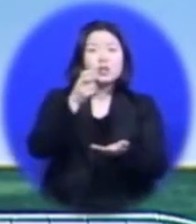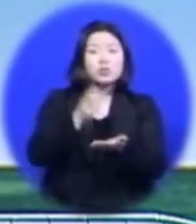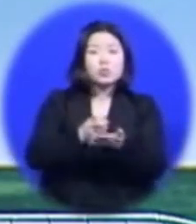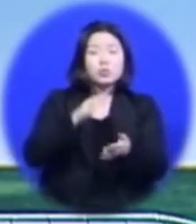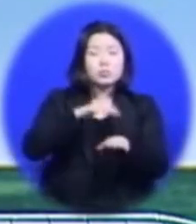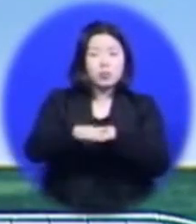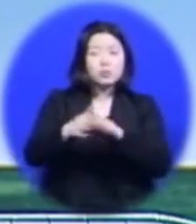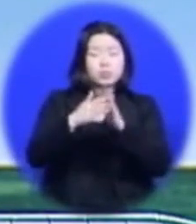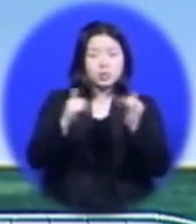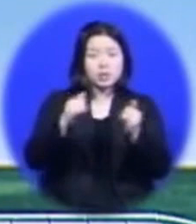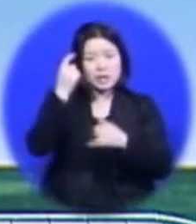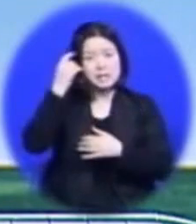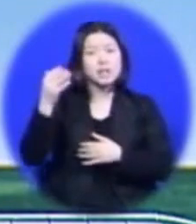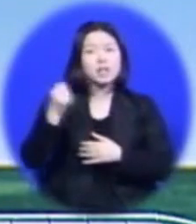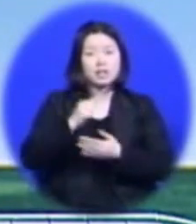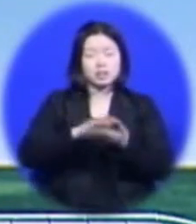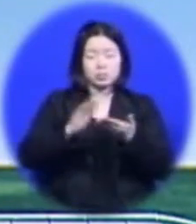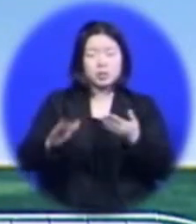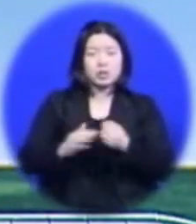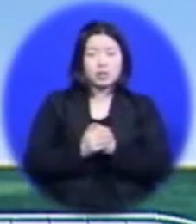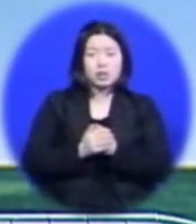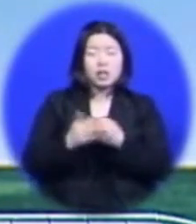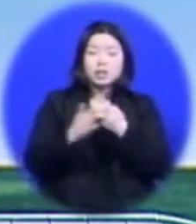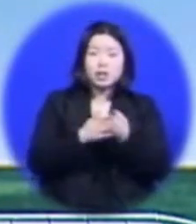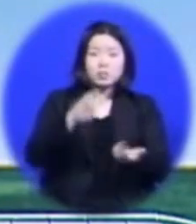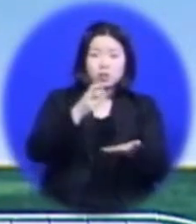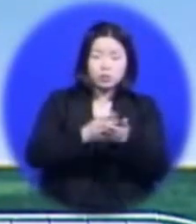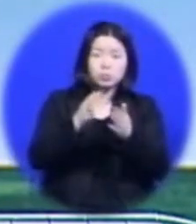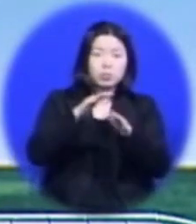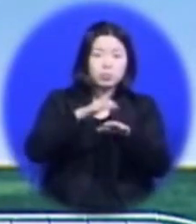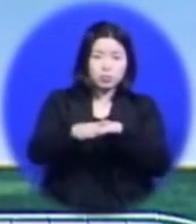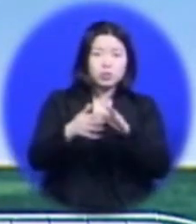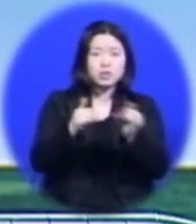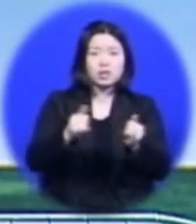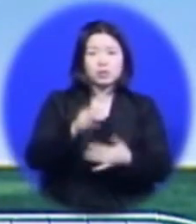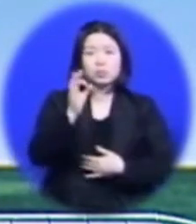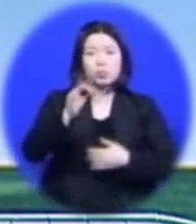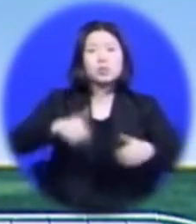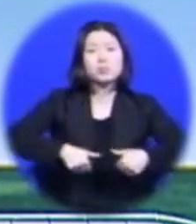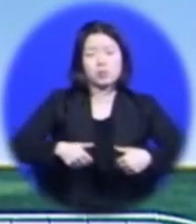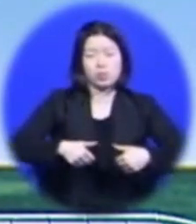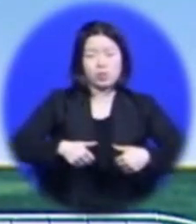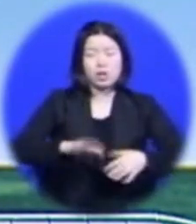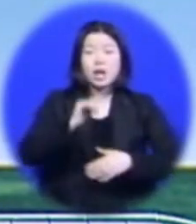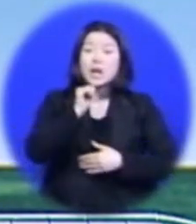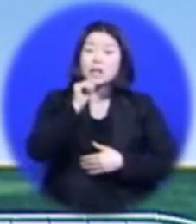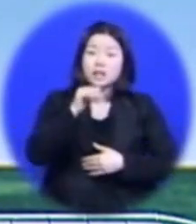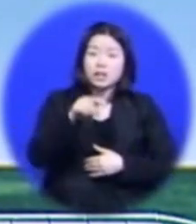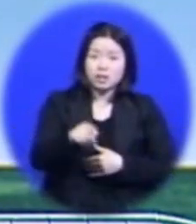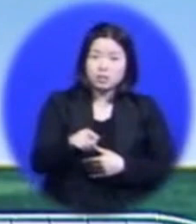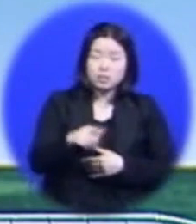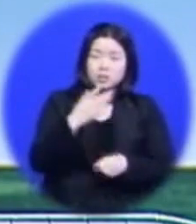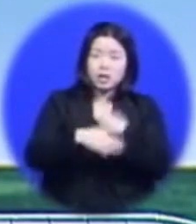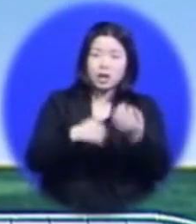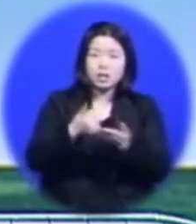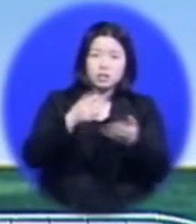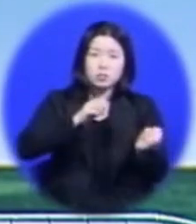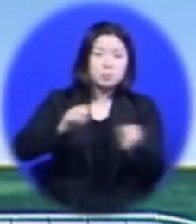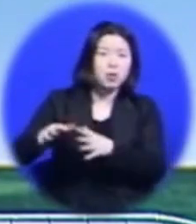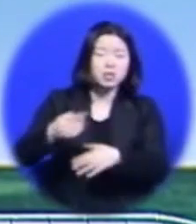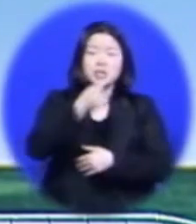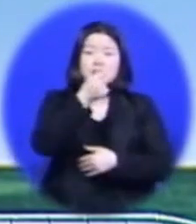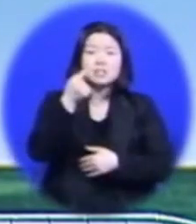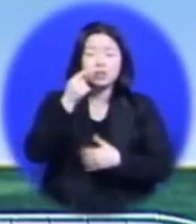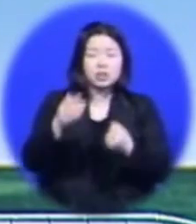율법주의자들이에요. 그러니까 율법주의자들은 돈이 필요해요. 가난한 것은 하나님이 버린